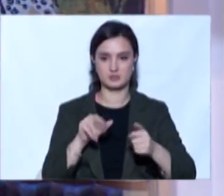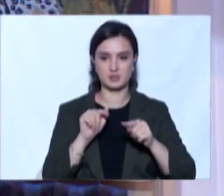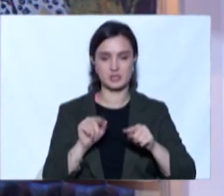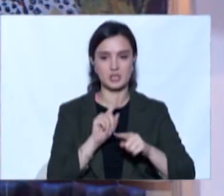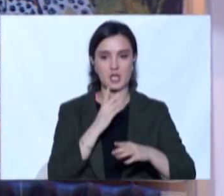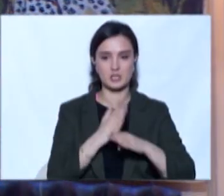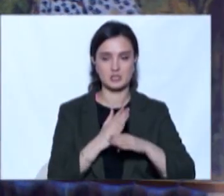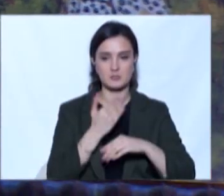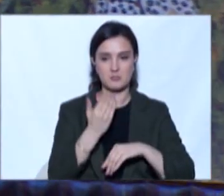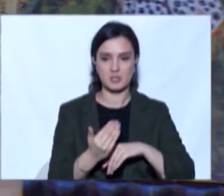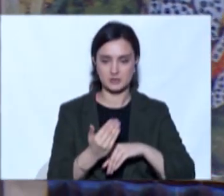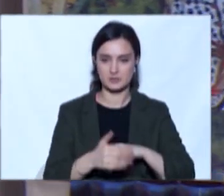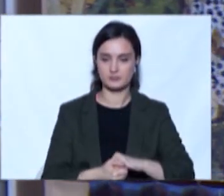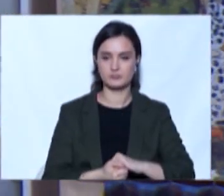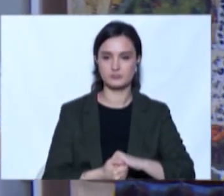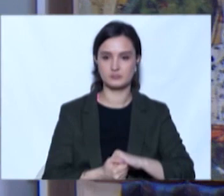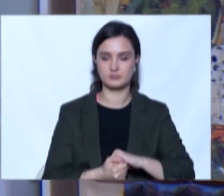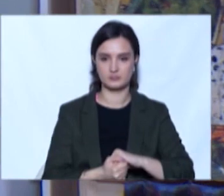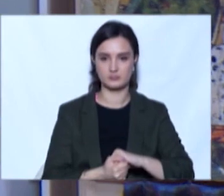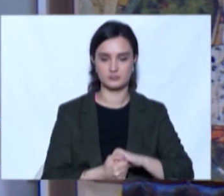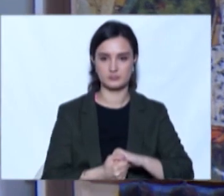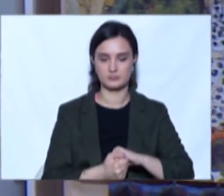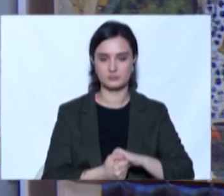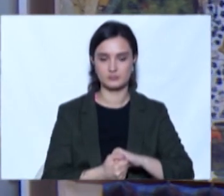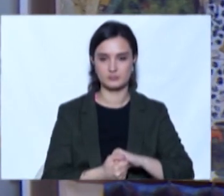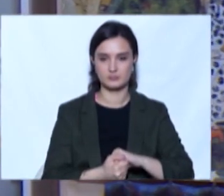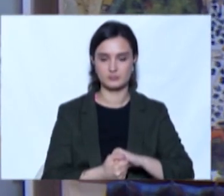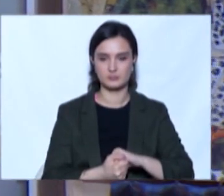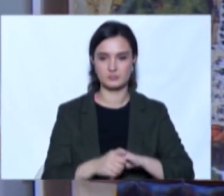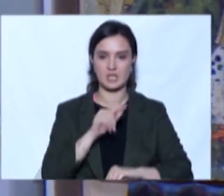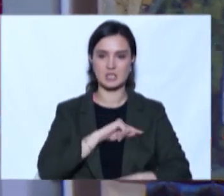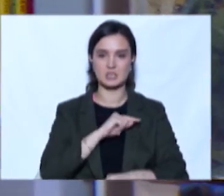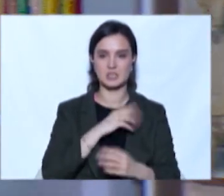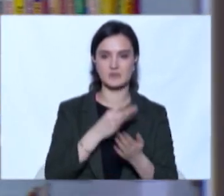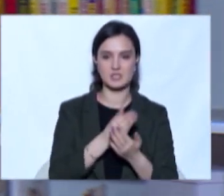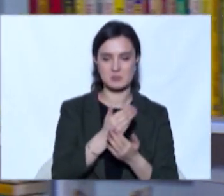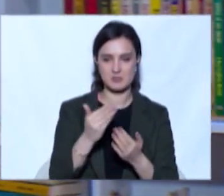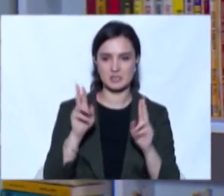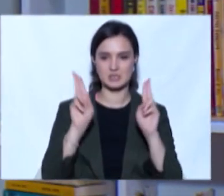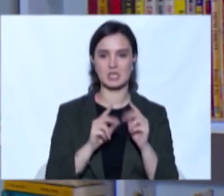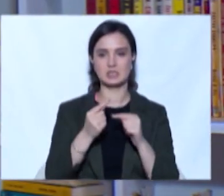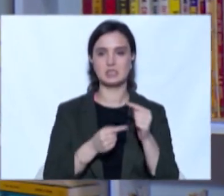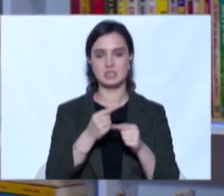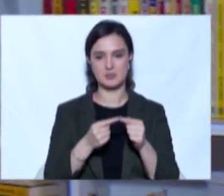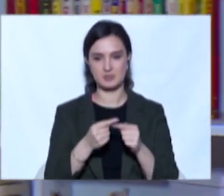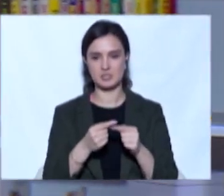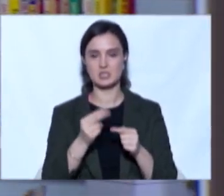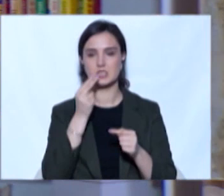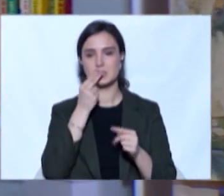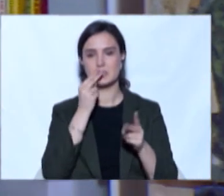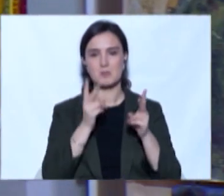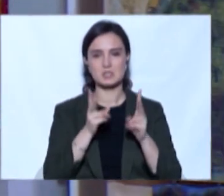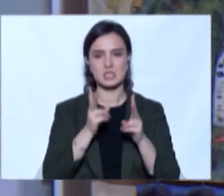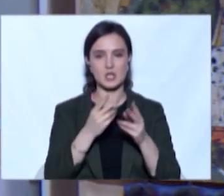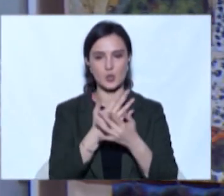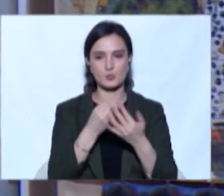რა არის თქვა მათი გამომარჩეველი თქვა ხასიათის თვისებები, ტრადიციები, სამზარეულო და